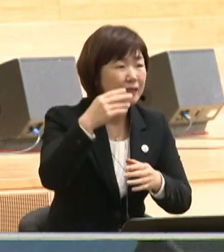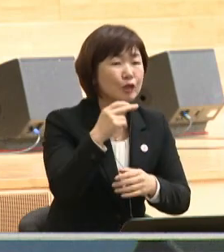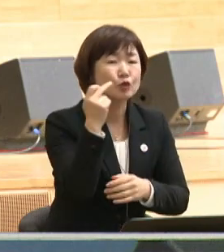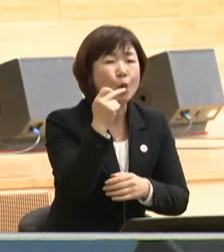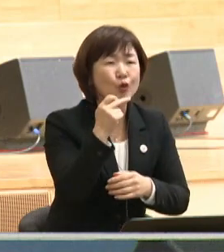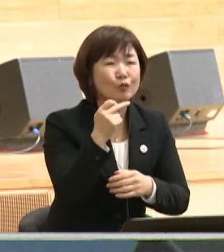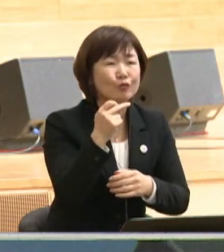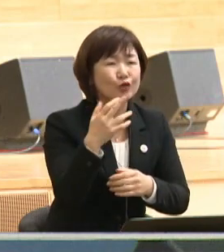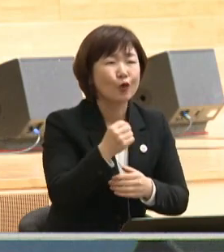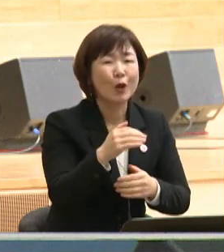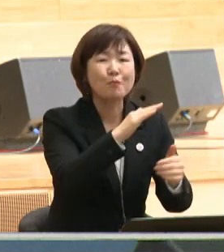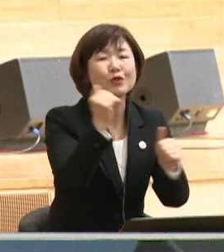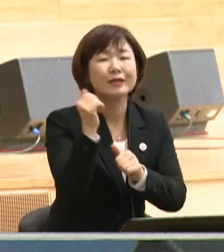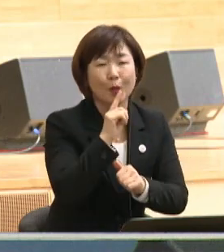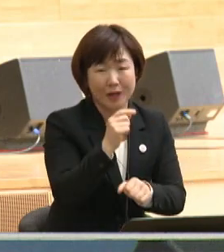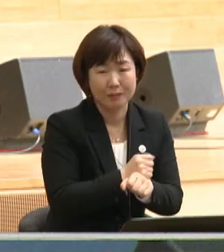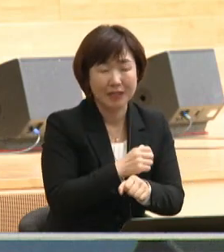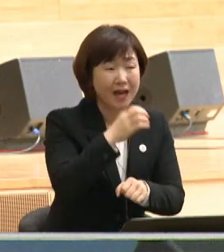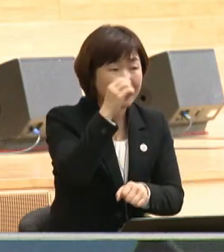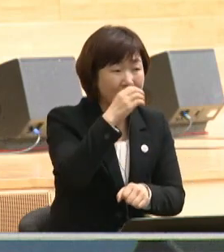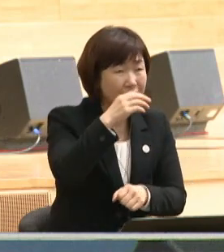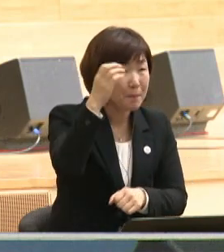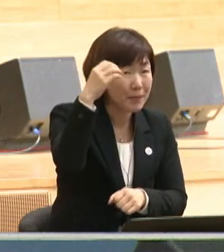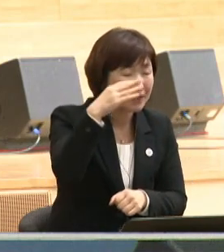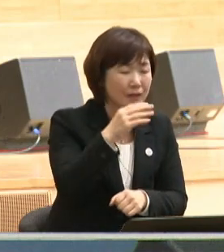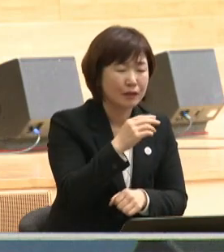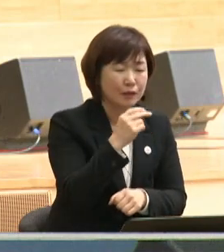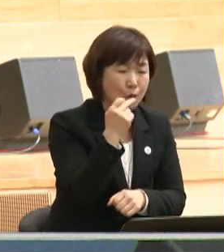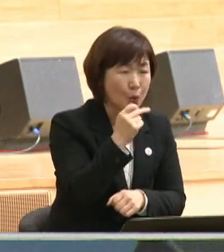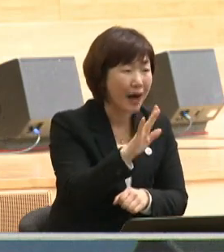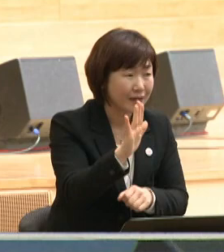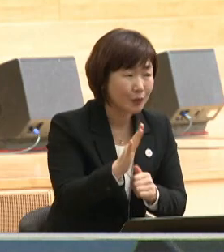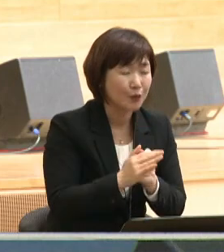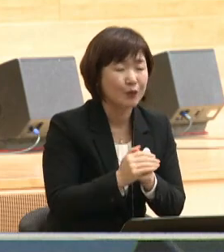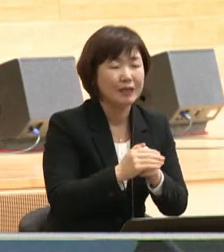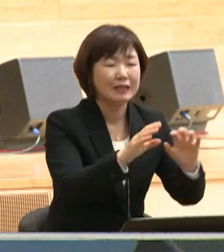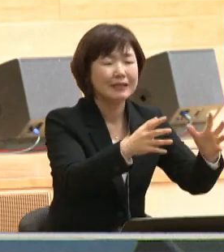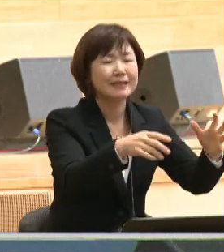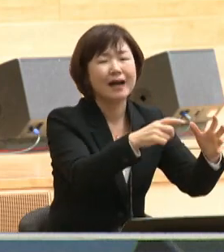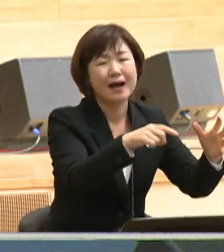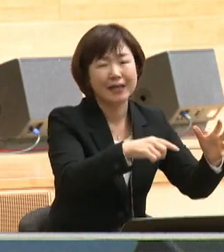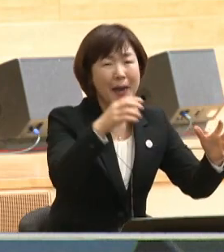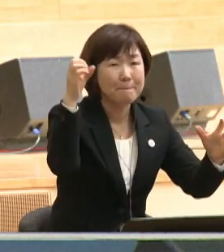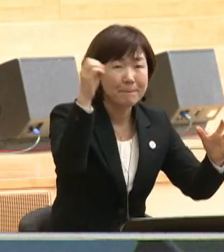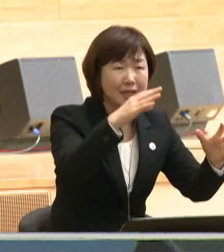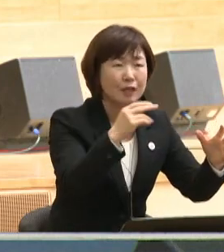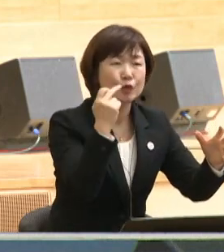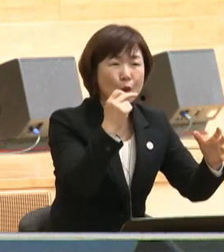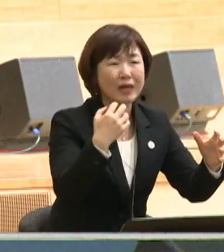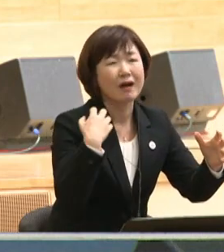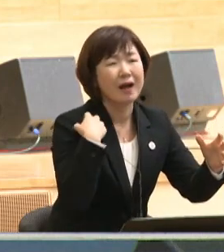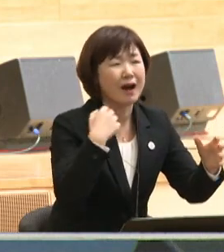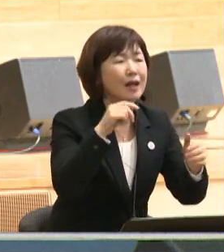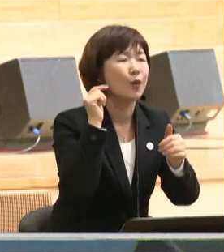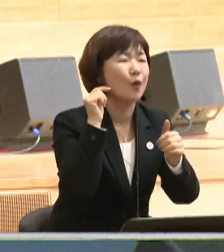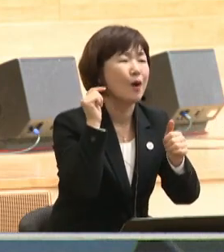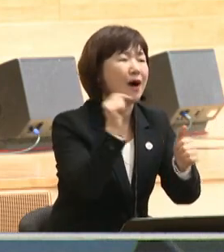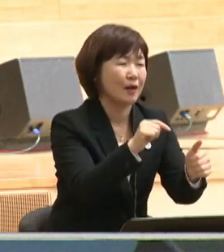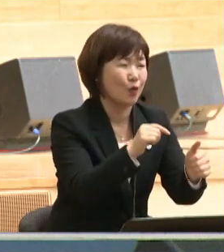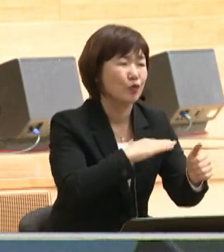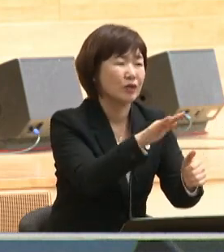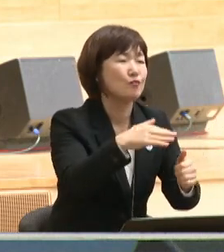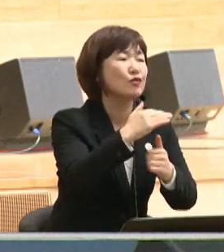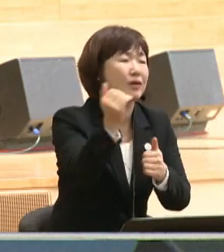말씀하십니다 그냥 빛과 소금으로 부르신 것이 아니라 세상에 빛과 소금으로 부르셨어요 그리고 우리에게